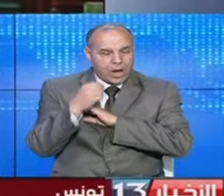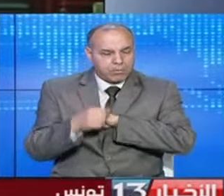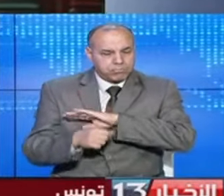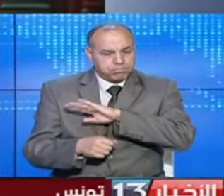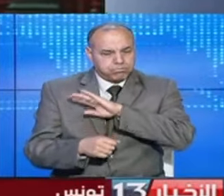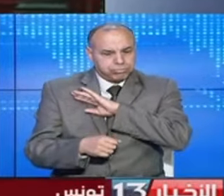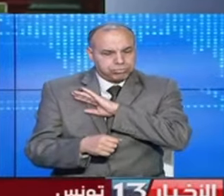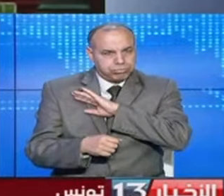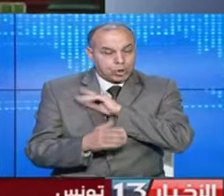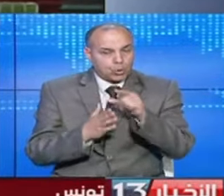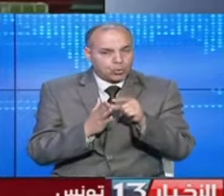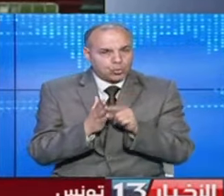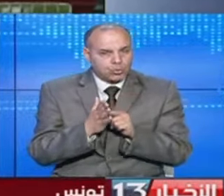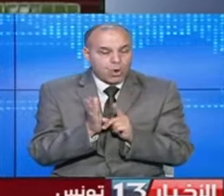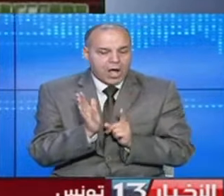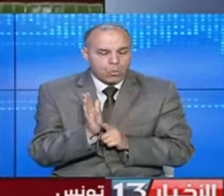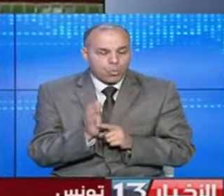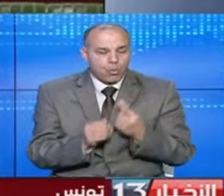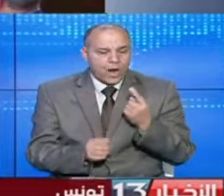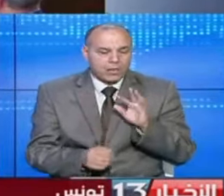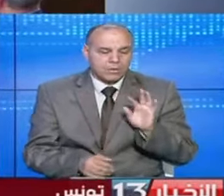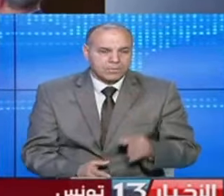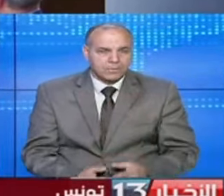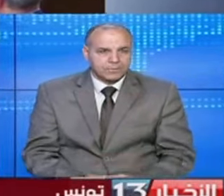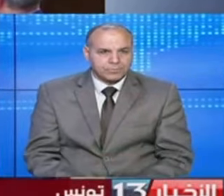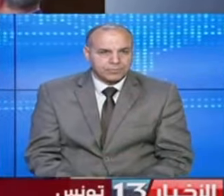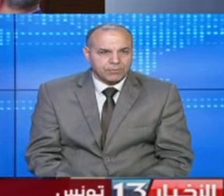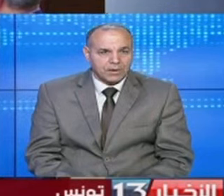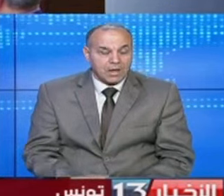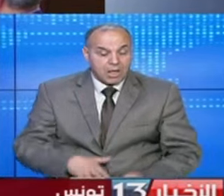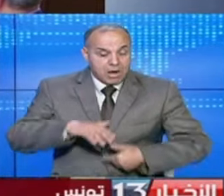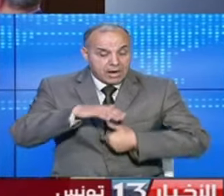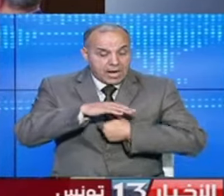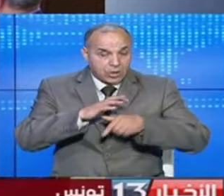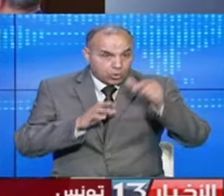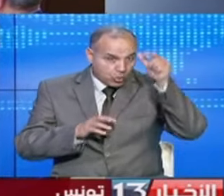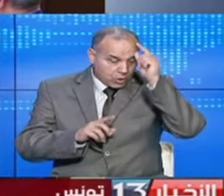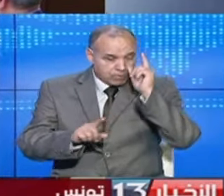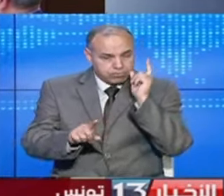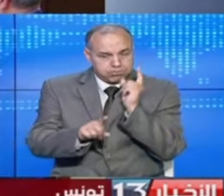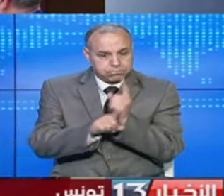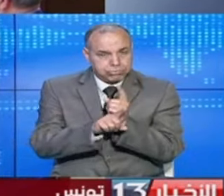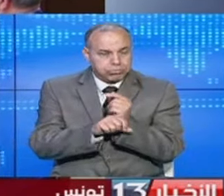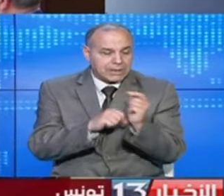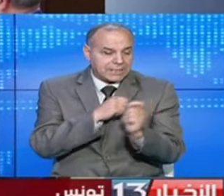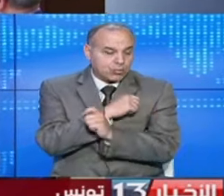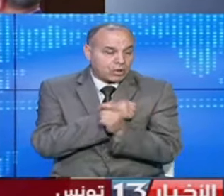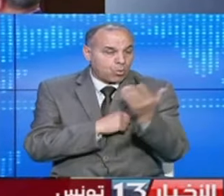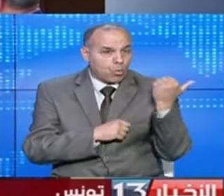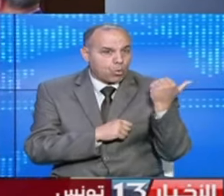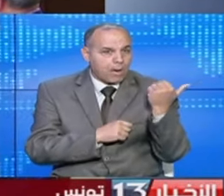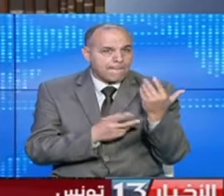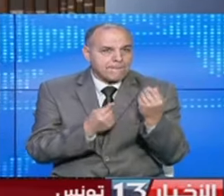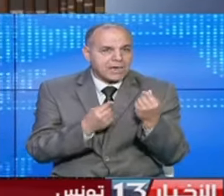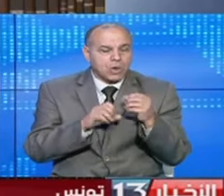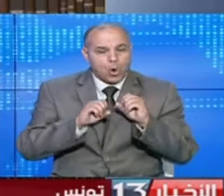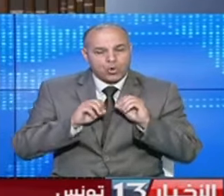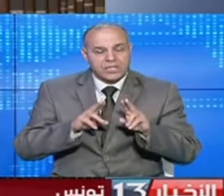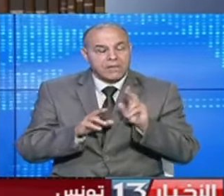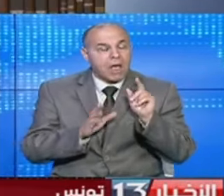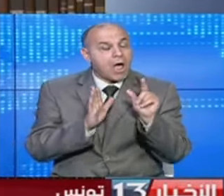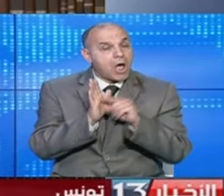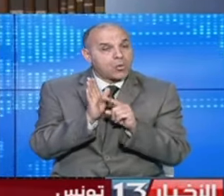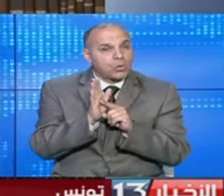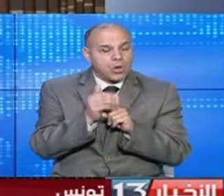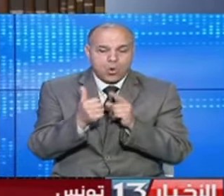لها خيارات دستورية وقانونية. وكان رئيس الجمهورية التقى بداية الأسبوع الجاري ثلة من أساتذة